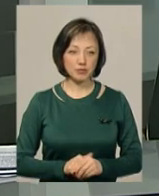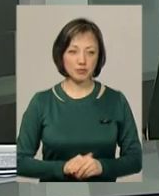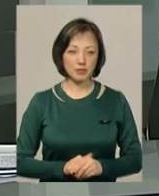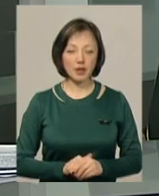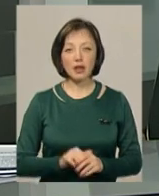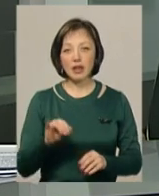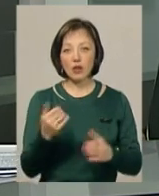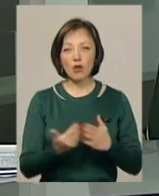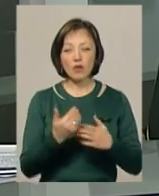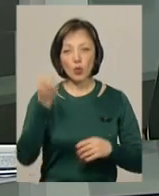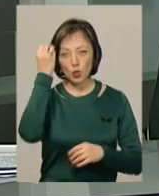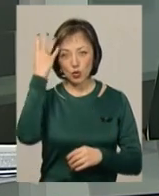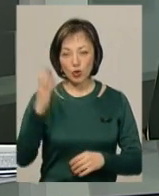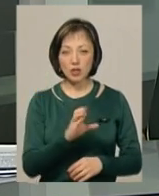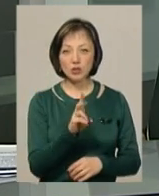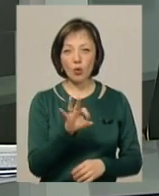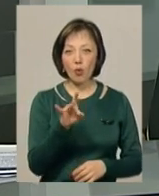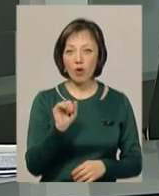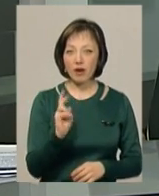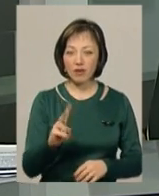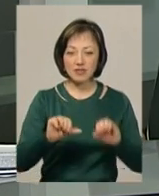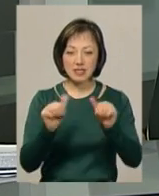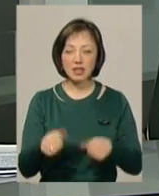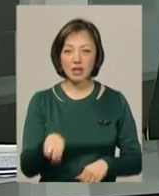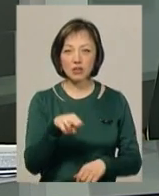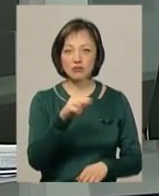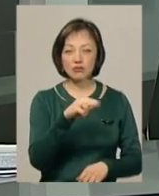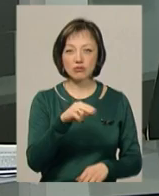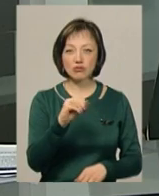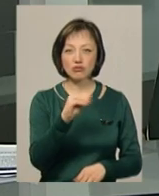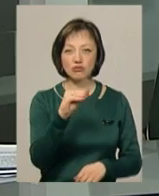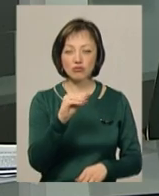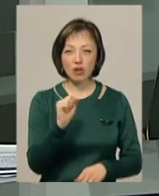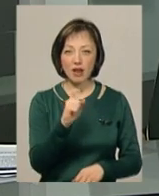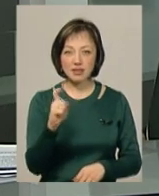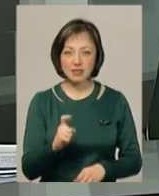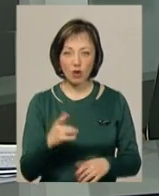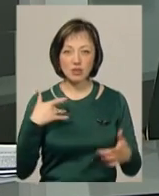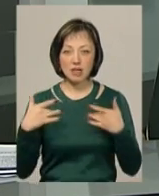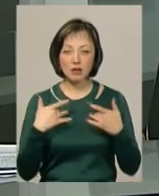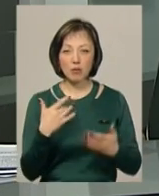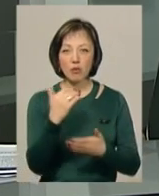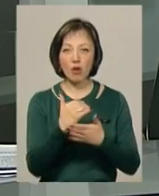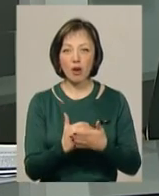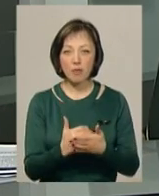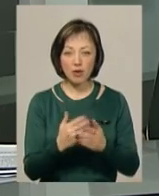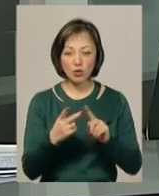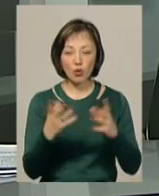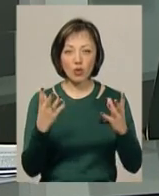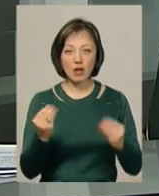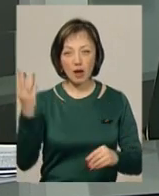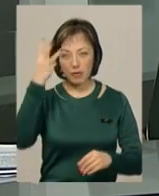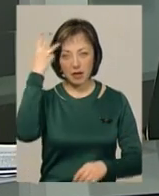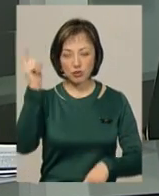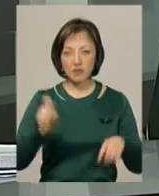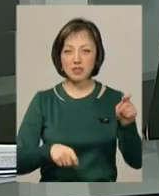І до новин культури. «Скорик у стилі джаз» – так називалася концертна програма другого дня Хмельницького камерфесту, особливістю